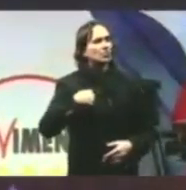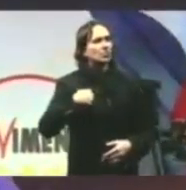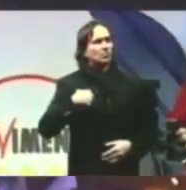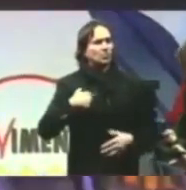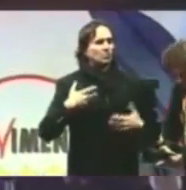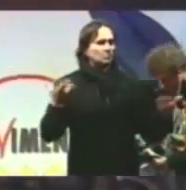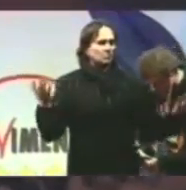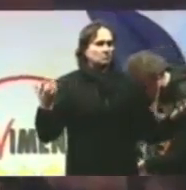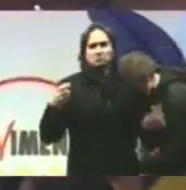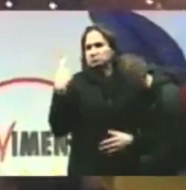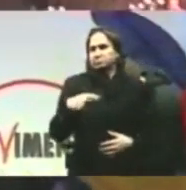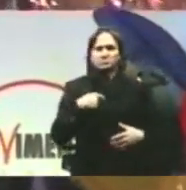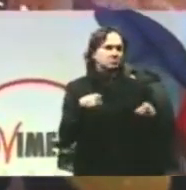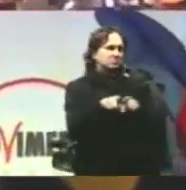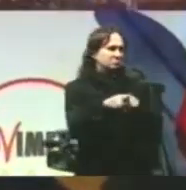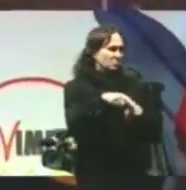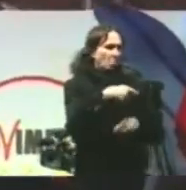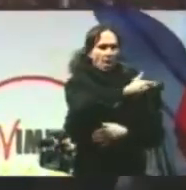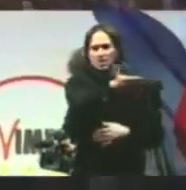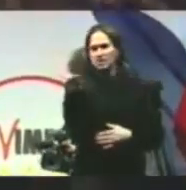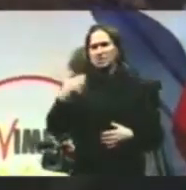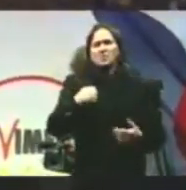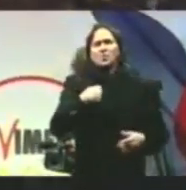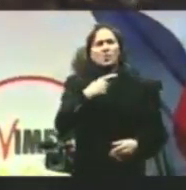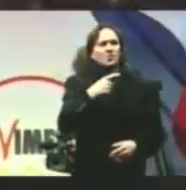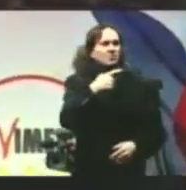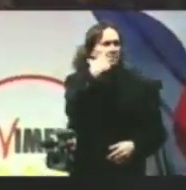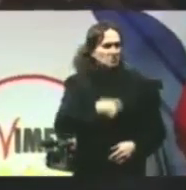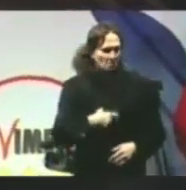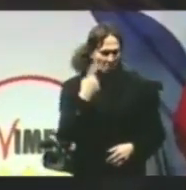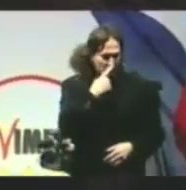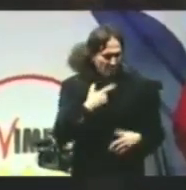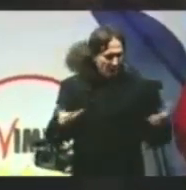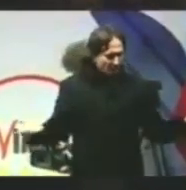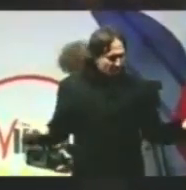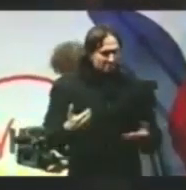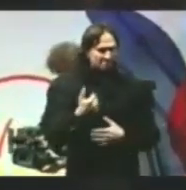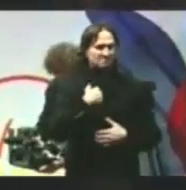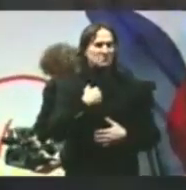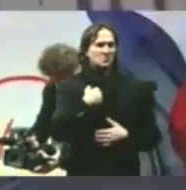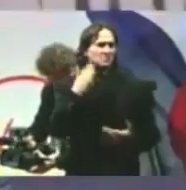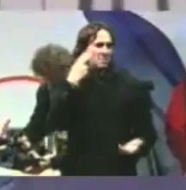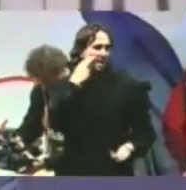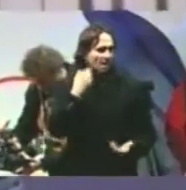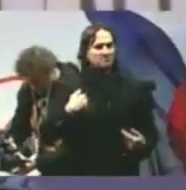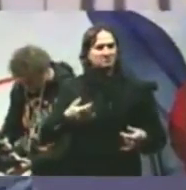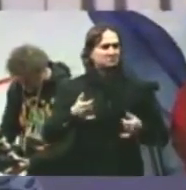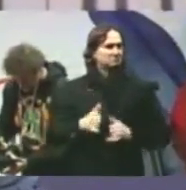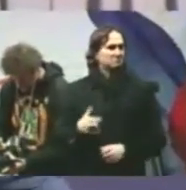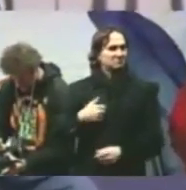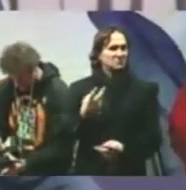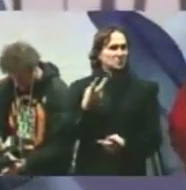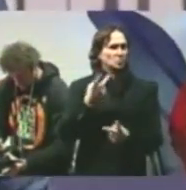uno di voi, sono una persona normale, un babbo di due bellissimi bambini,